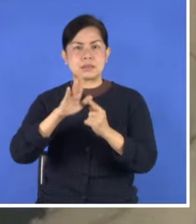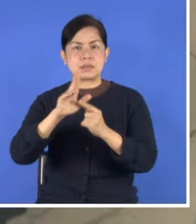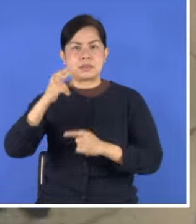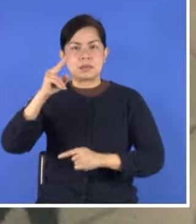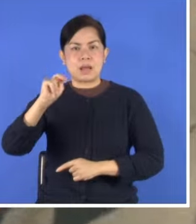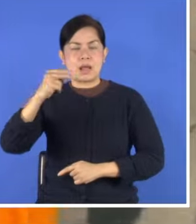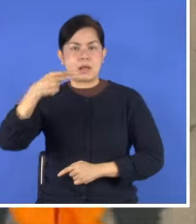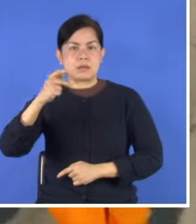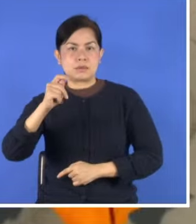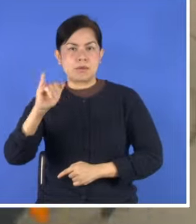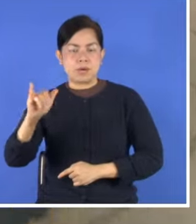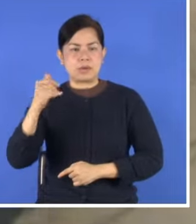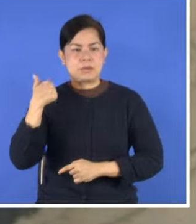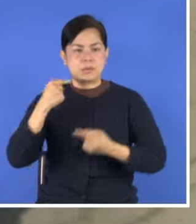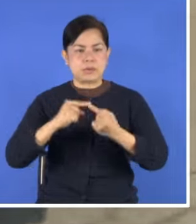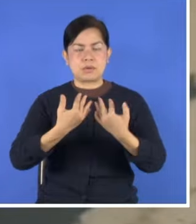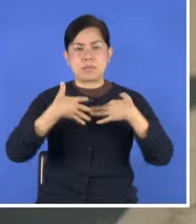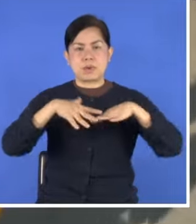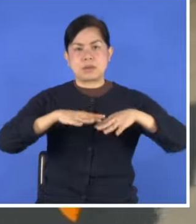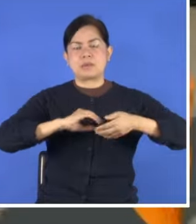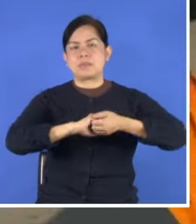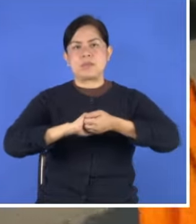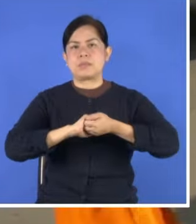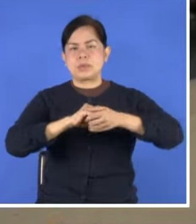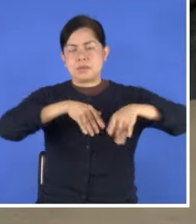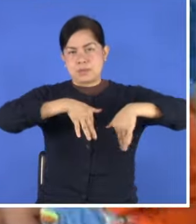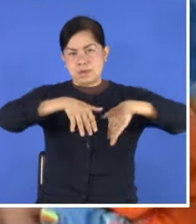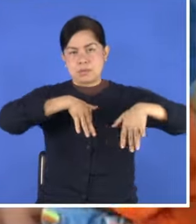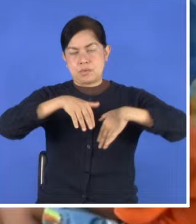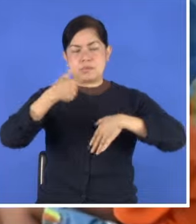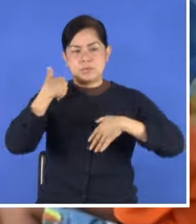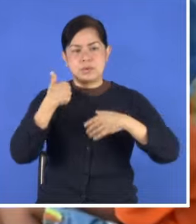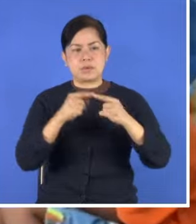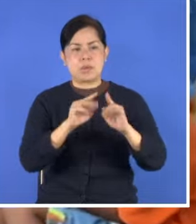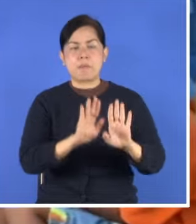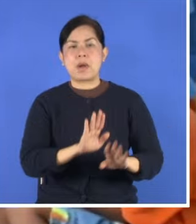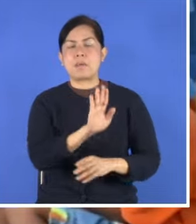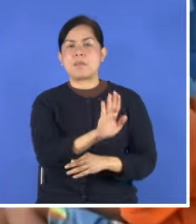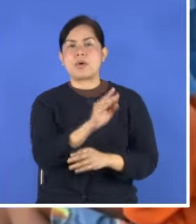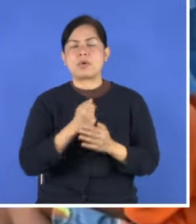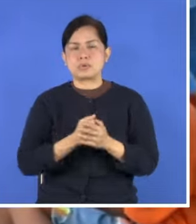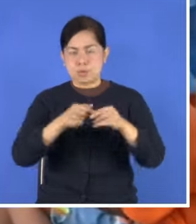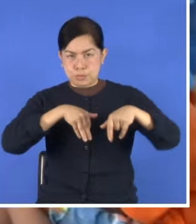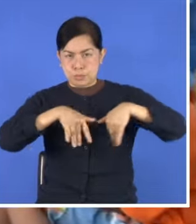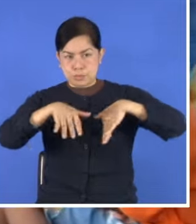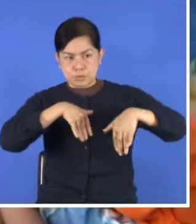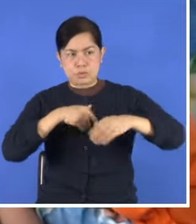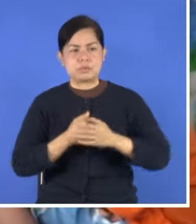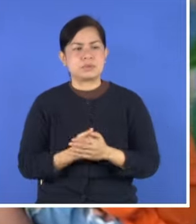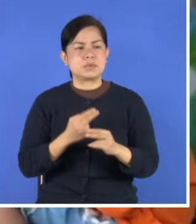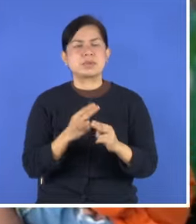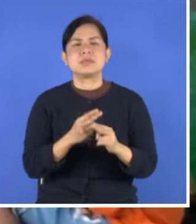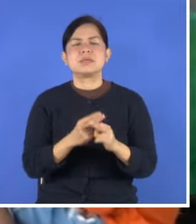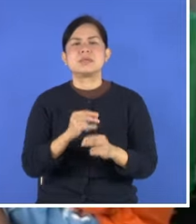ด่านลานหอยเนี่ยได้ร่วมกับชาวบ้านจัดโครงการอนุรักษ์ประเพณีท้องถิ่นการละดเล่นชูชกหรือไอ้ห้าวนี่ไอ้